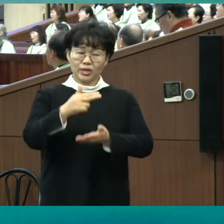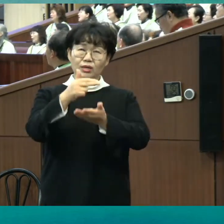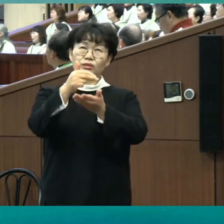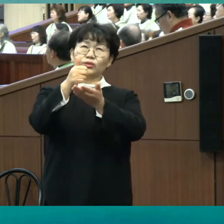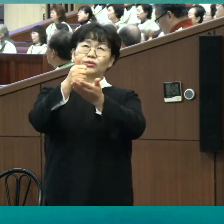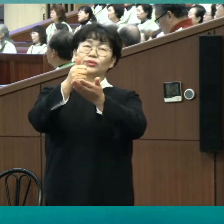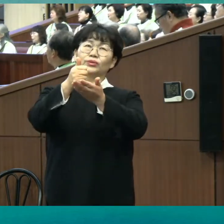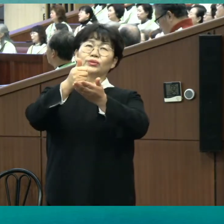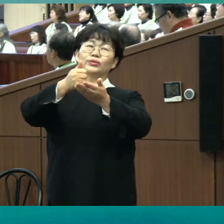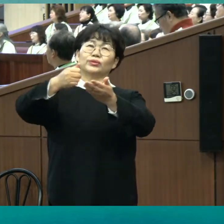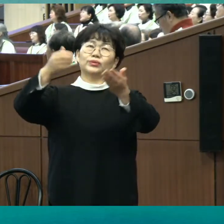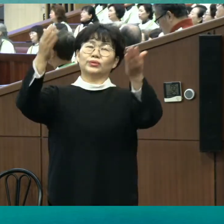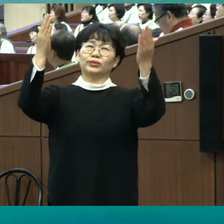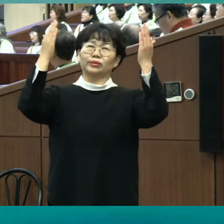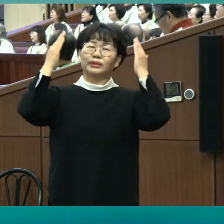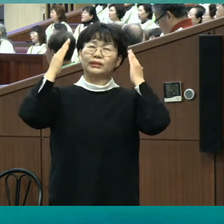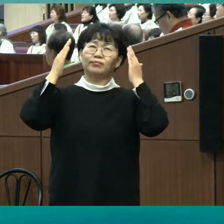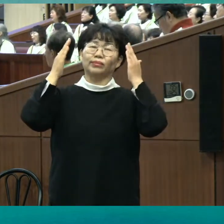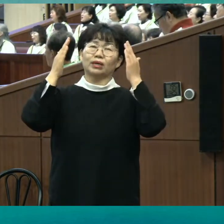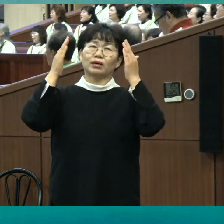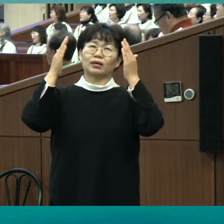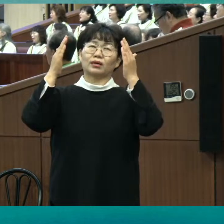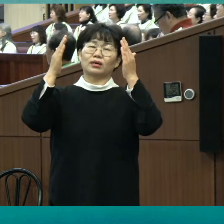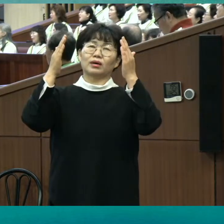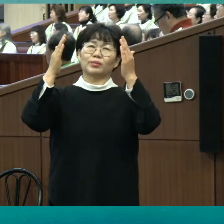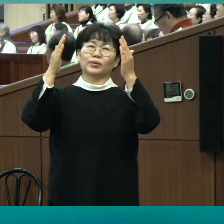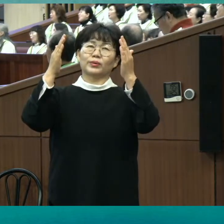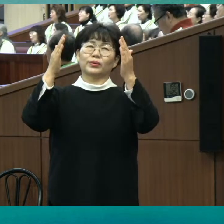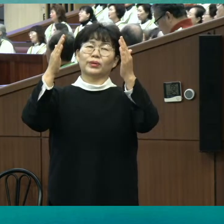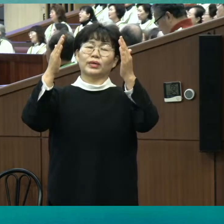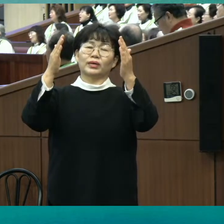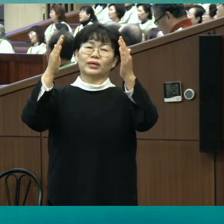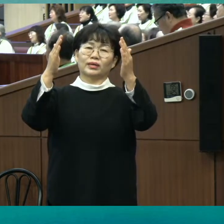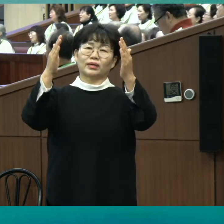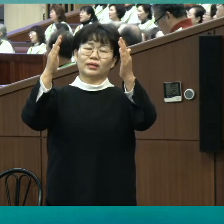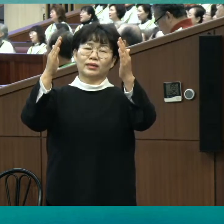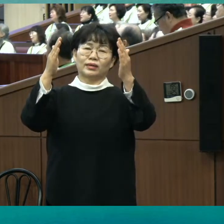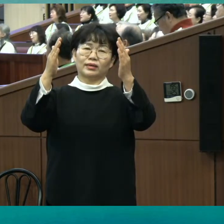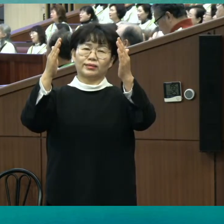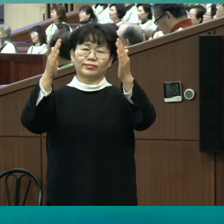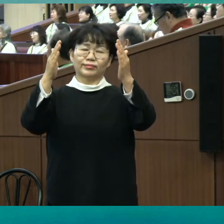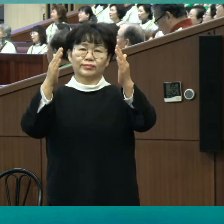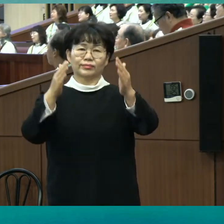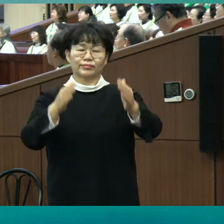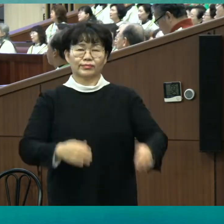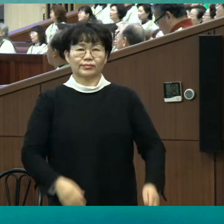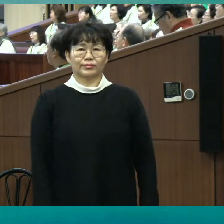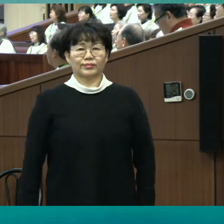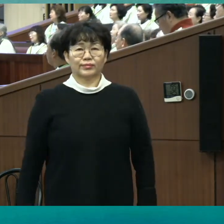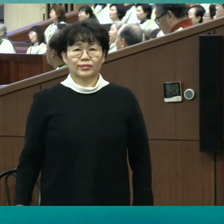위로의 주님 바라보. 한 번 더 고백하겠습니다. 괴로울 때